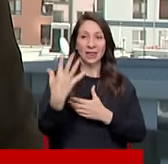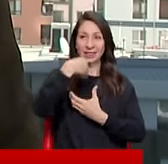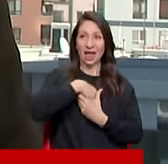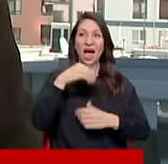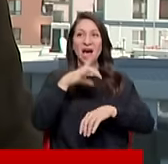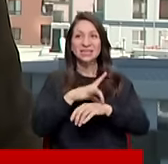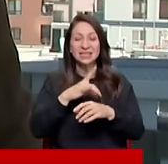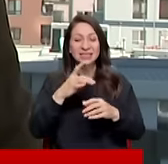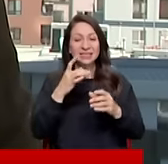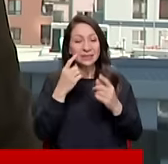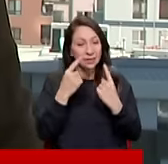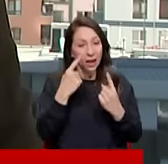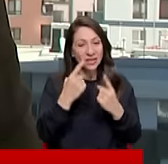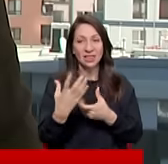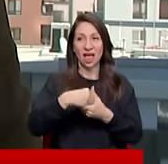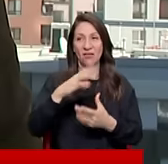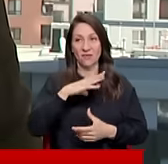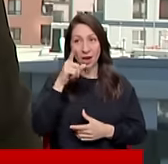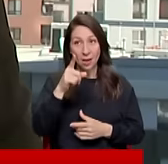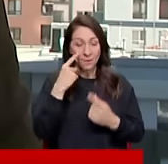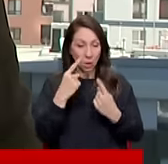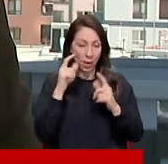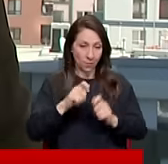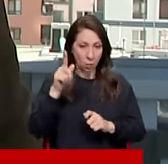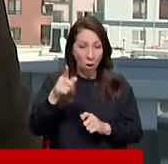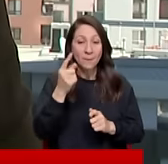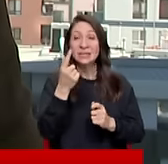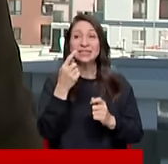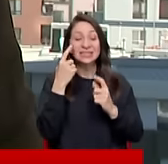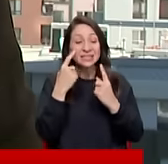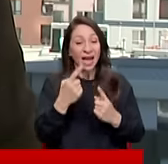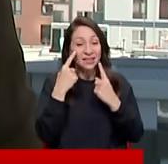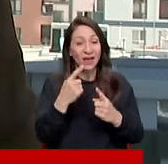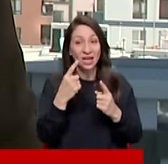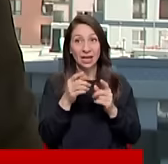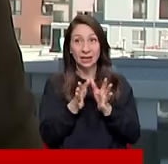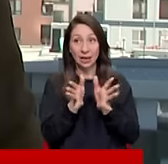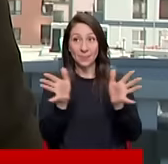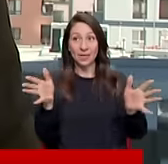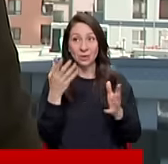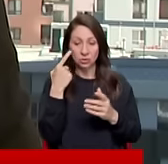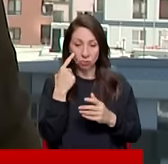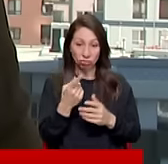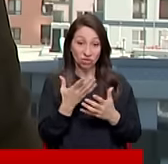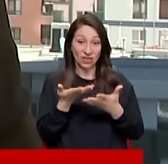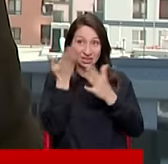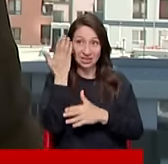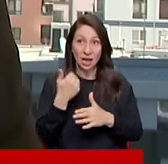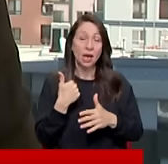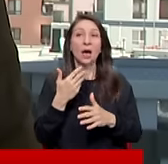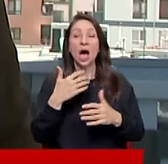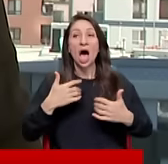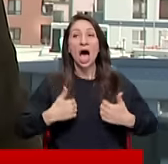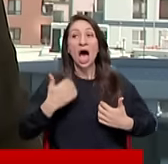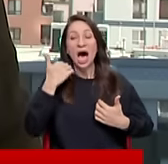hastalıklarının tedavisinde yer alıyor. Biraz daha tedavi alan kapsamımız geniş genel cerrahiye göre. Akciğer